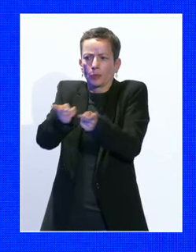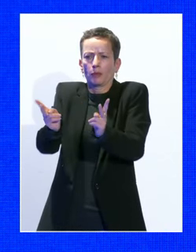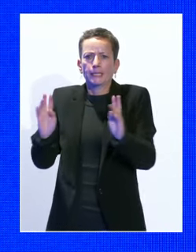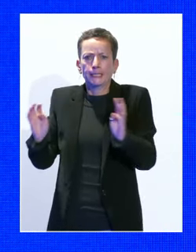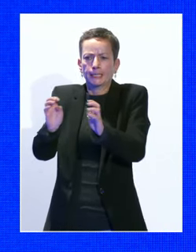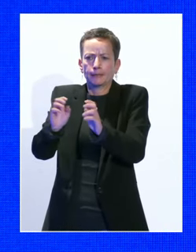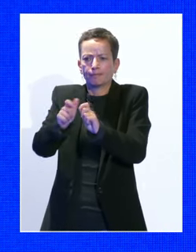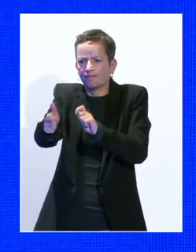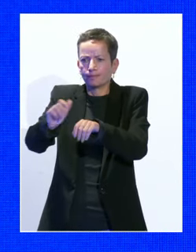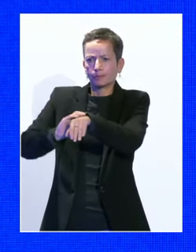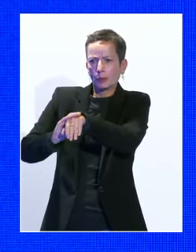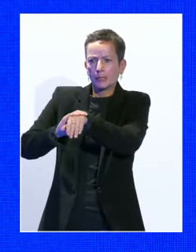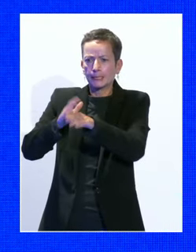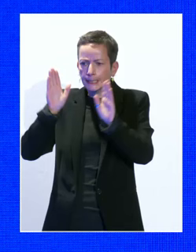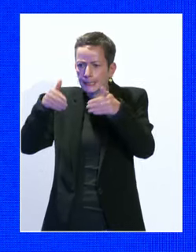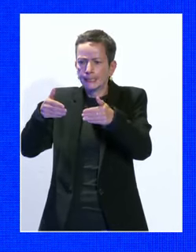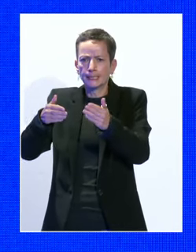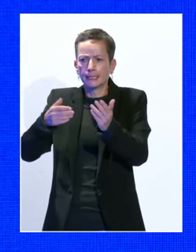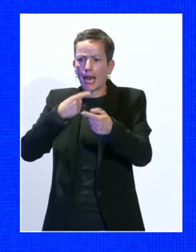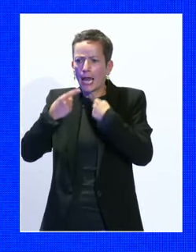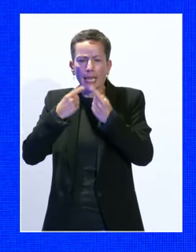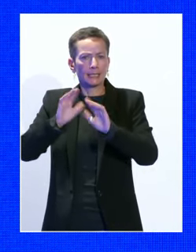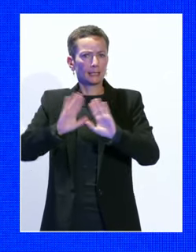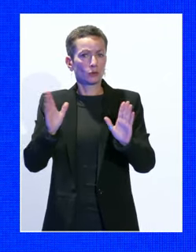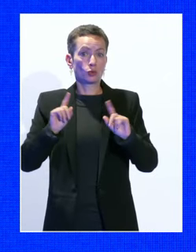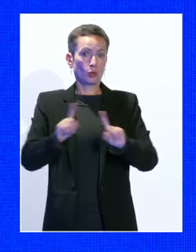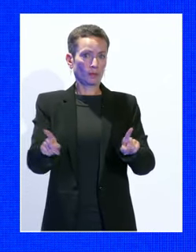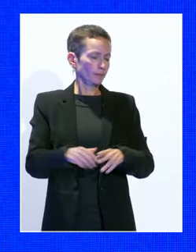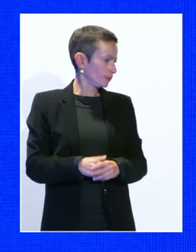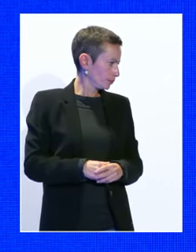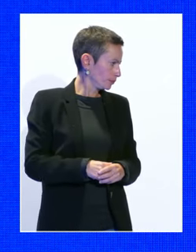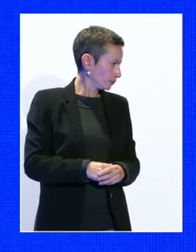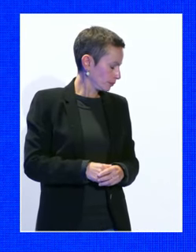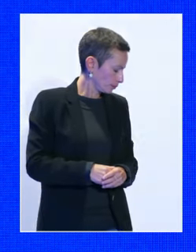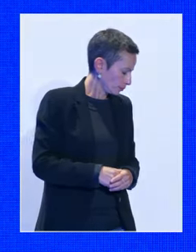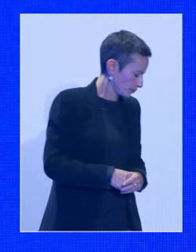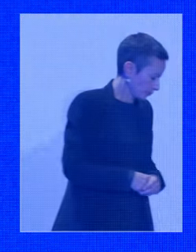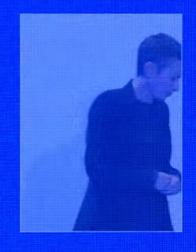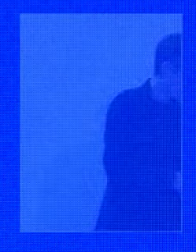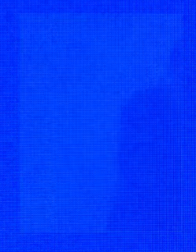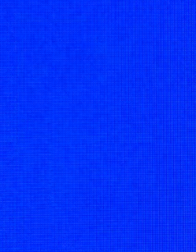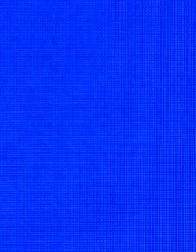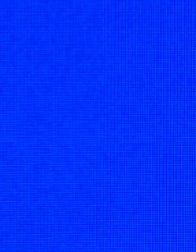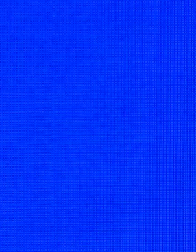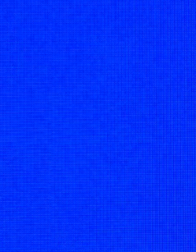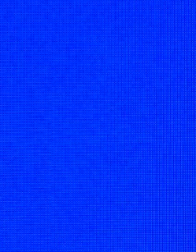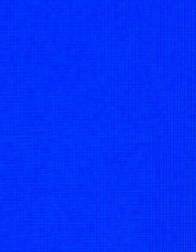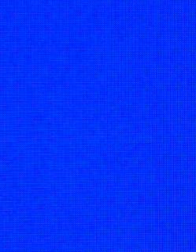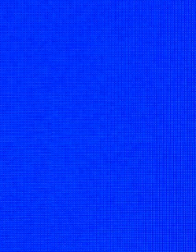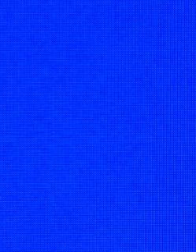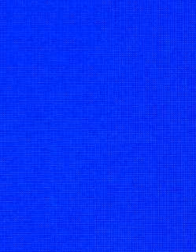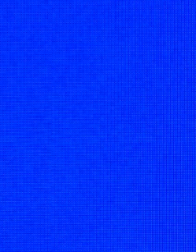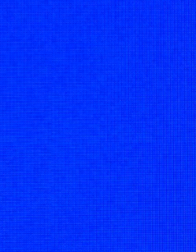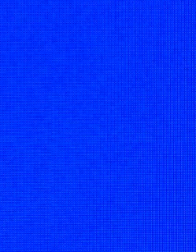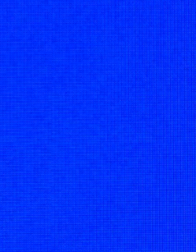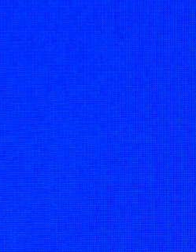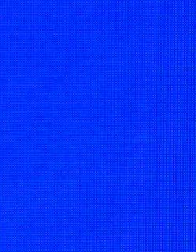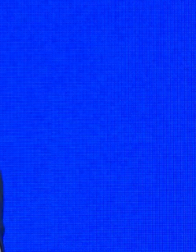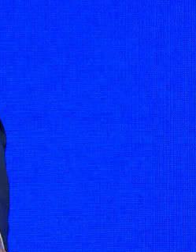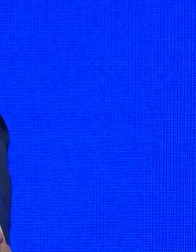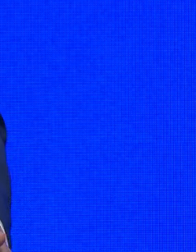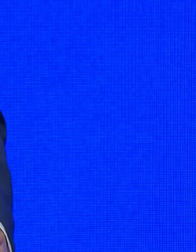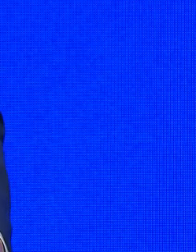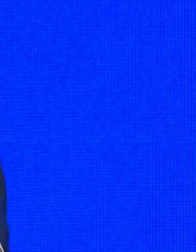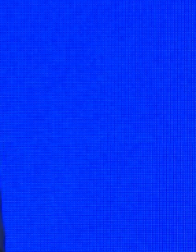des politiques uniquement verbales. Donc nous sommes prêts à participer. Je voudrais parler